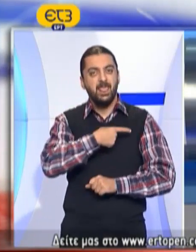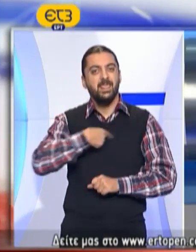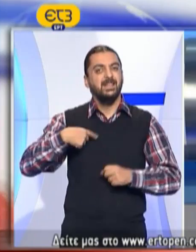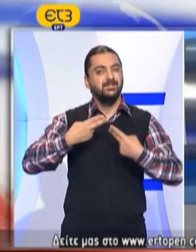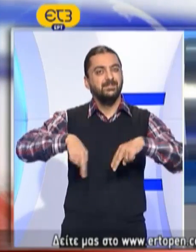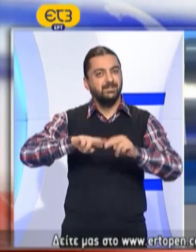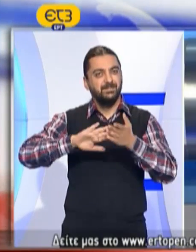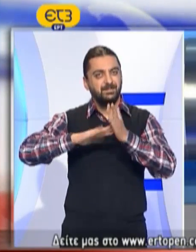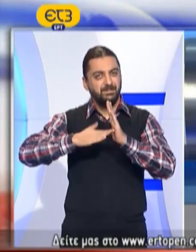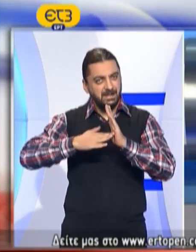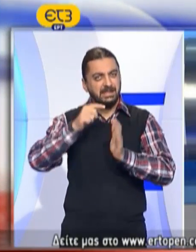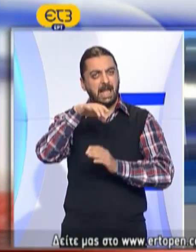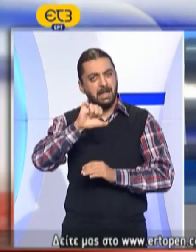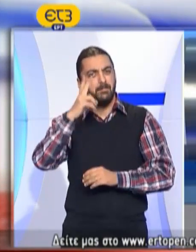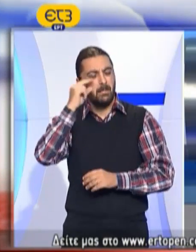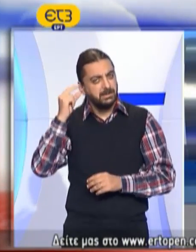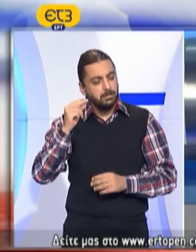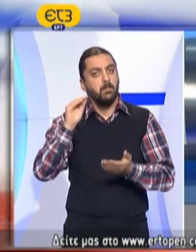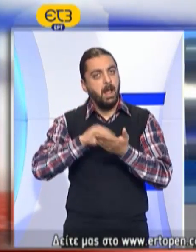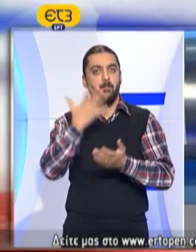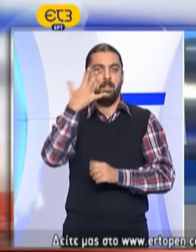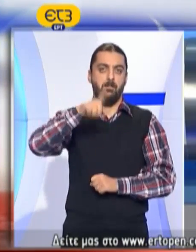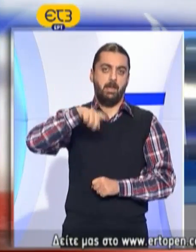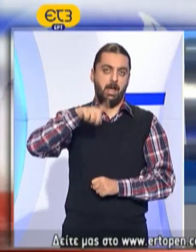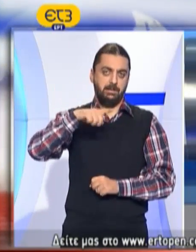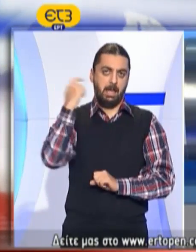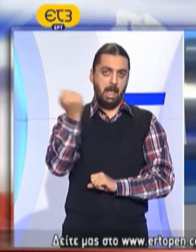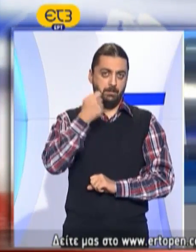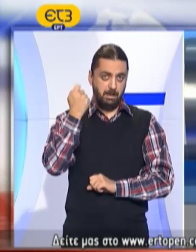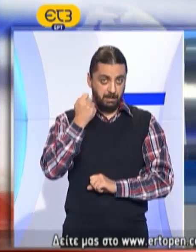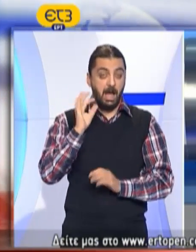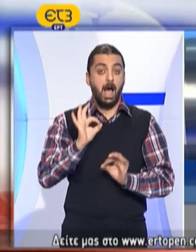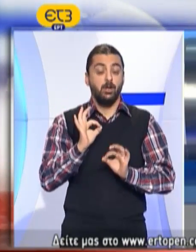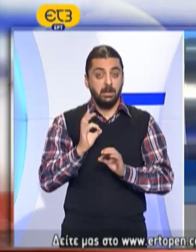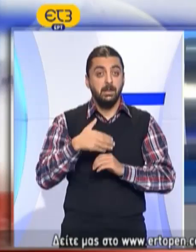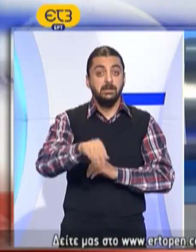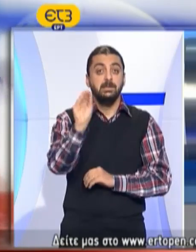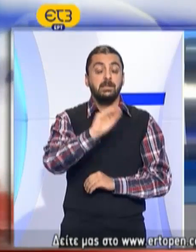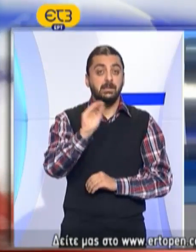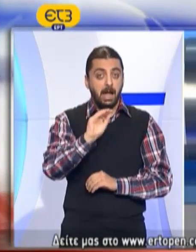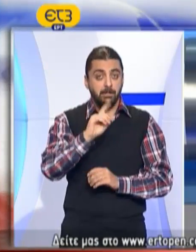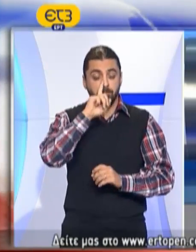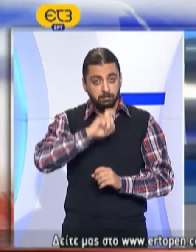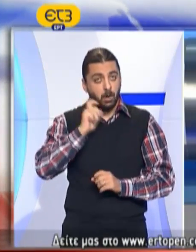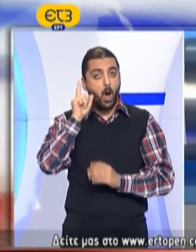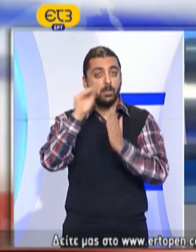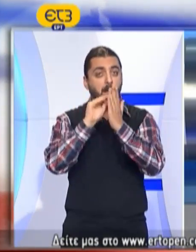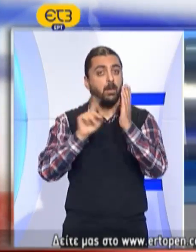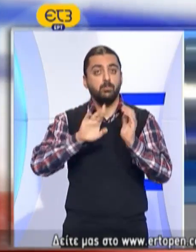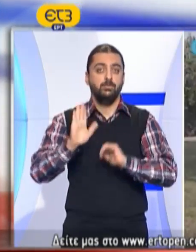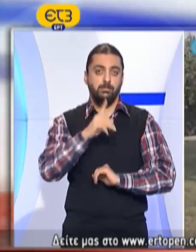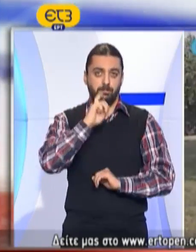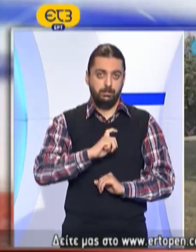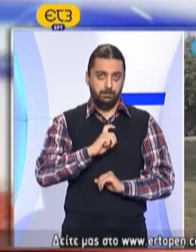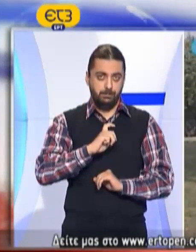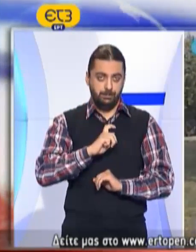και τεχνολογικών ιδρυμάτων. Την Τετάρτη λήγει η προθεσμία που έδωσε το Υπουργείο Παιδείας για την αποστολή των ονομάτων. Ας δούμε το θέμα. Των